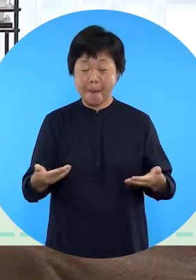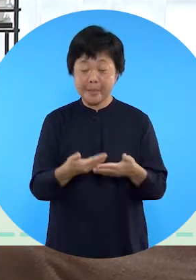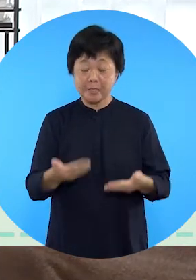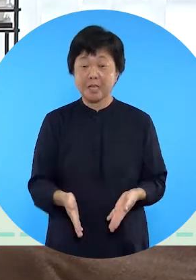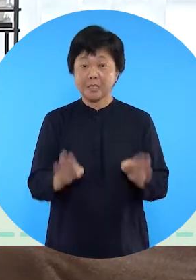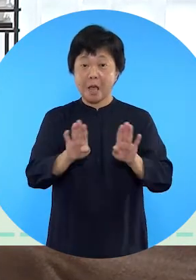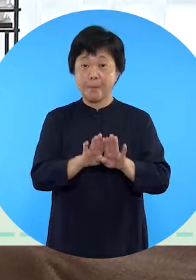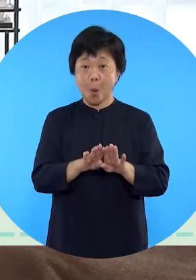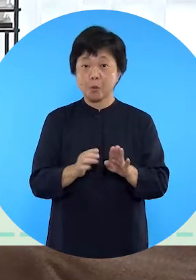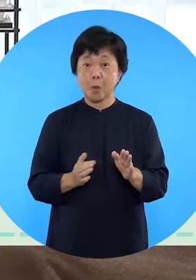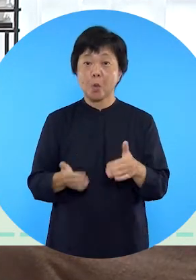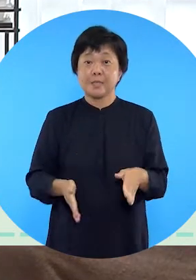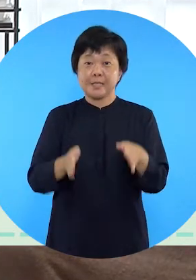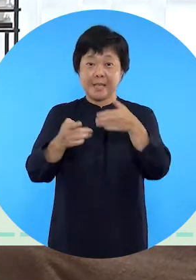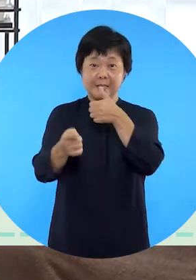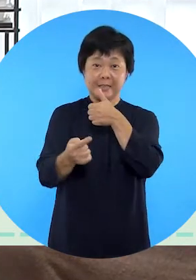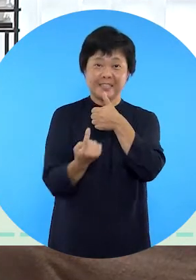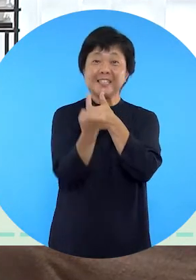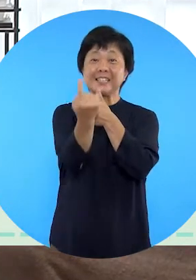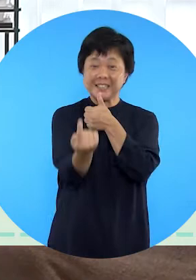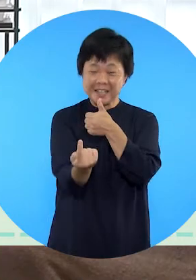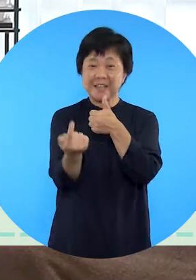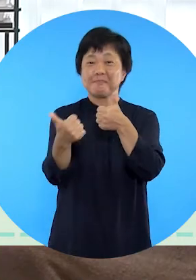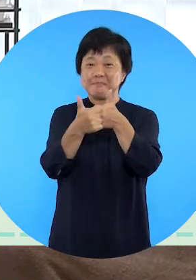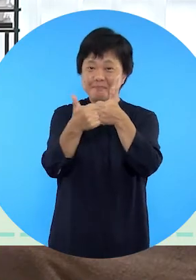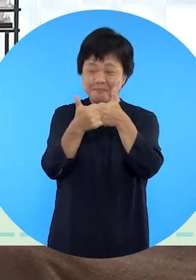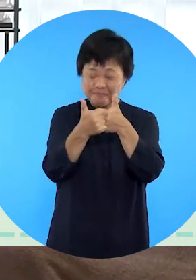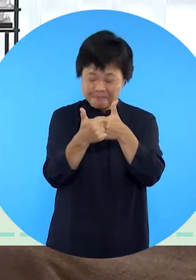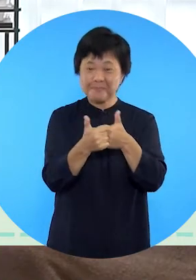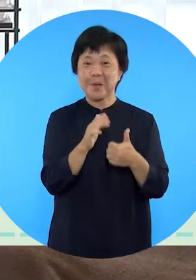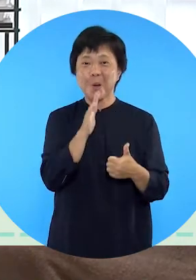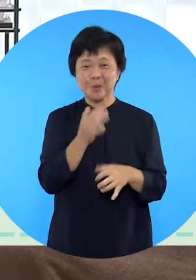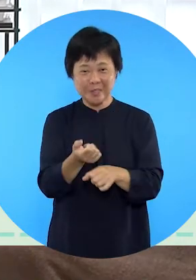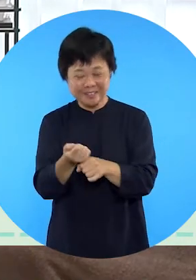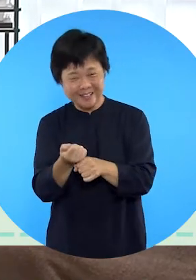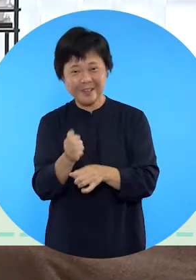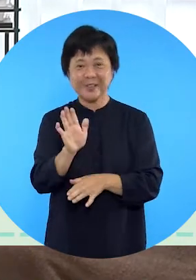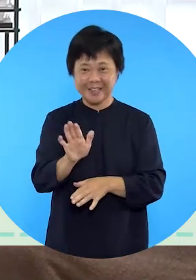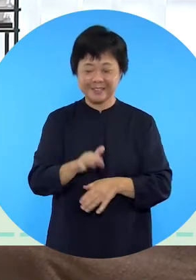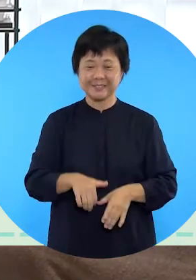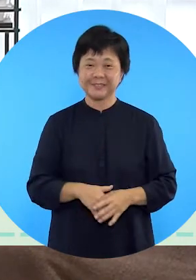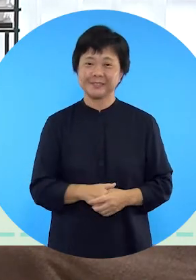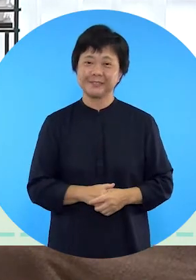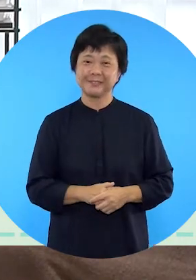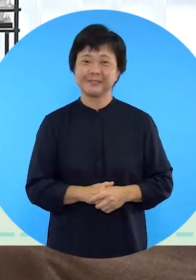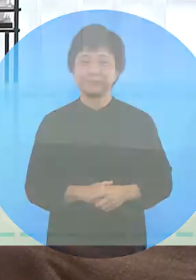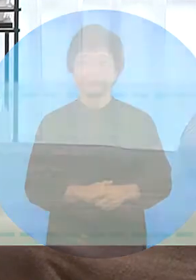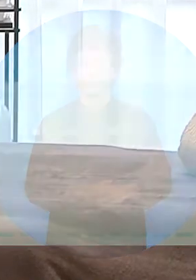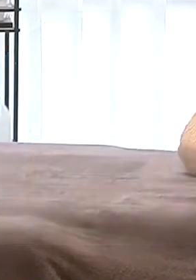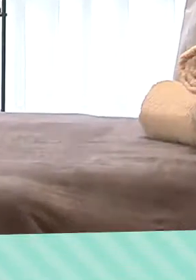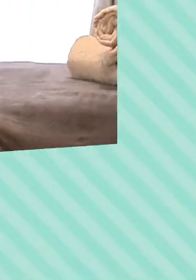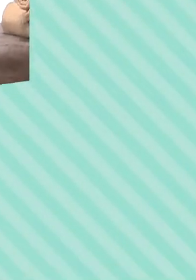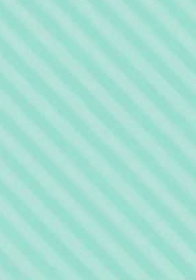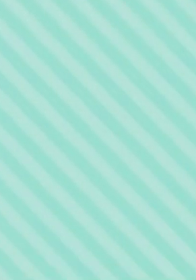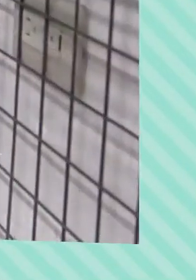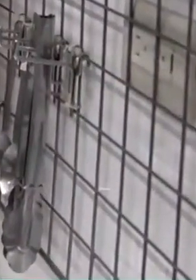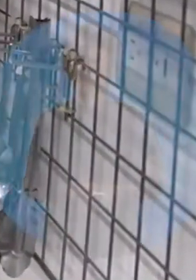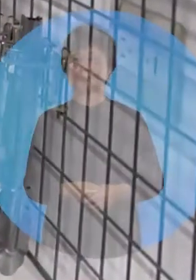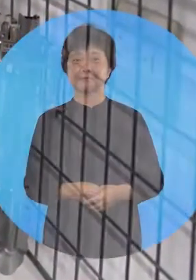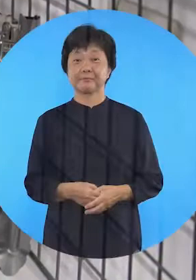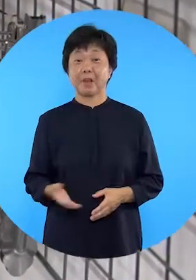本当に練馬ビジネスサポートセンターさんに行くと解決できるので、とても心強いですね。